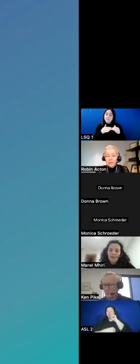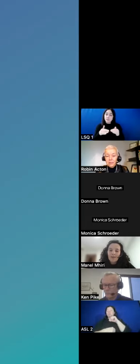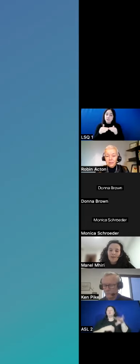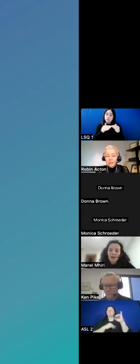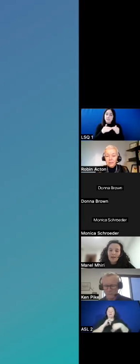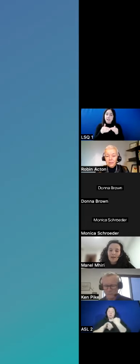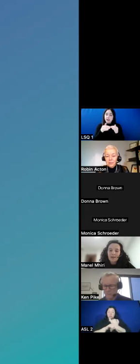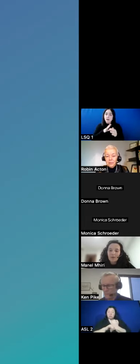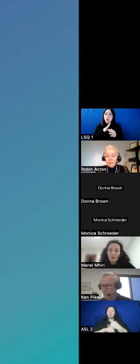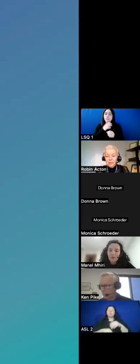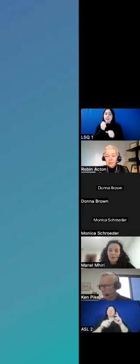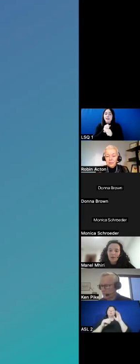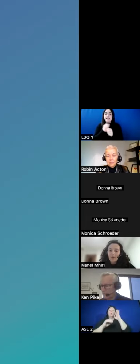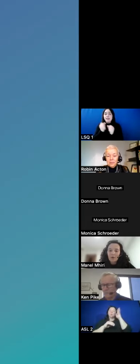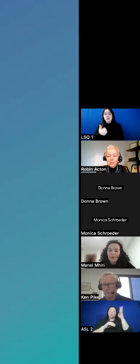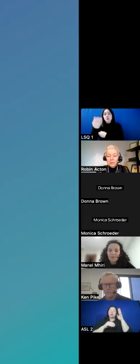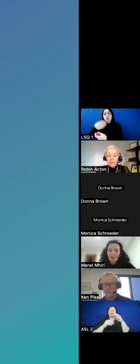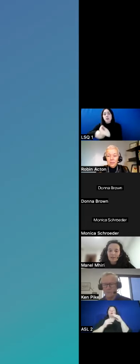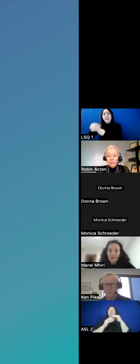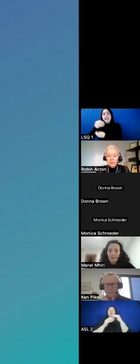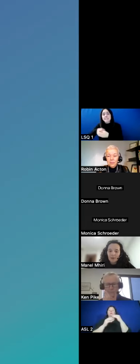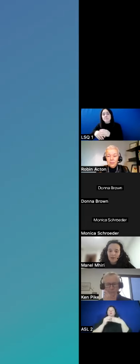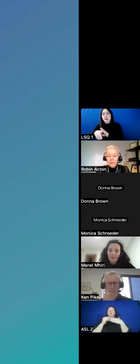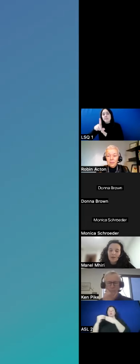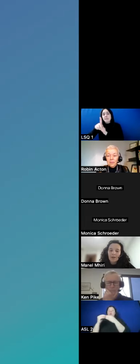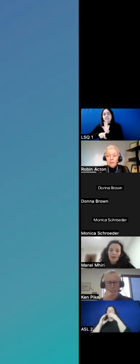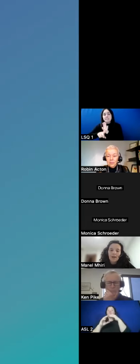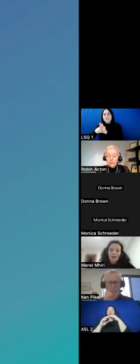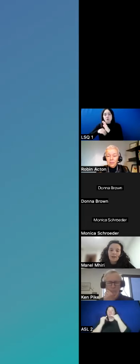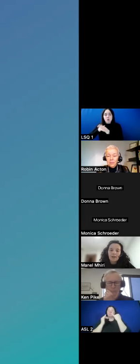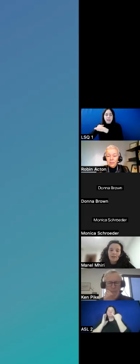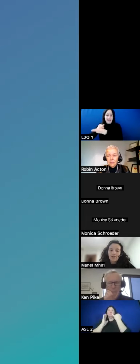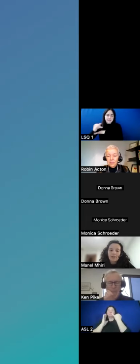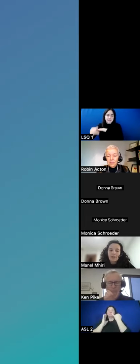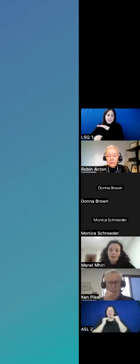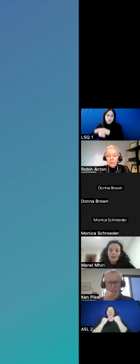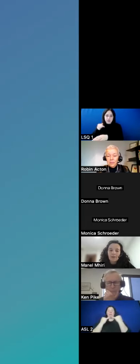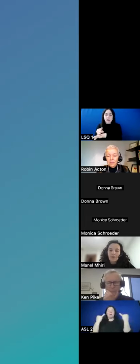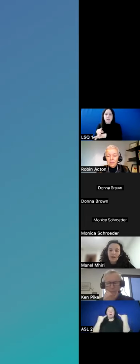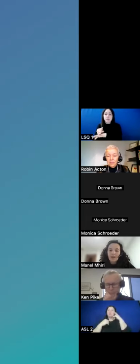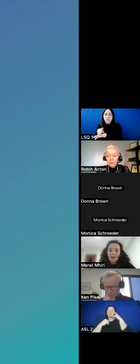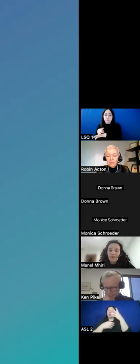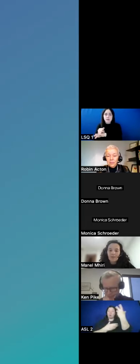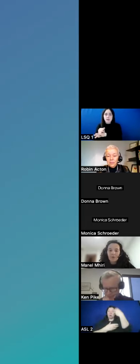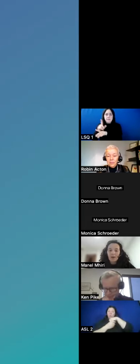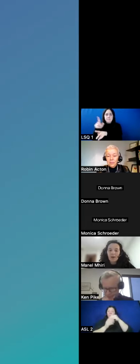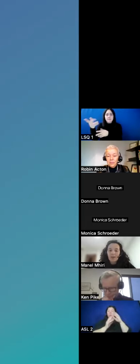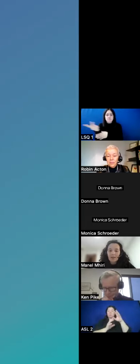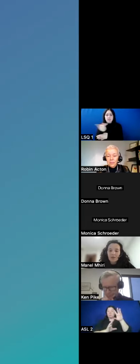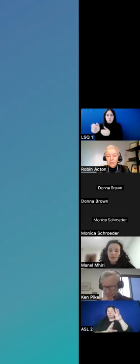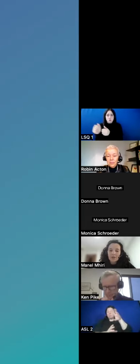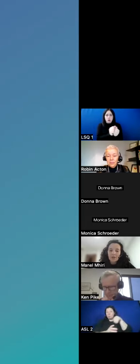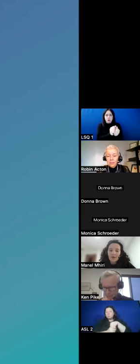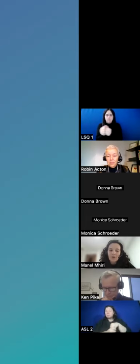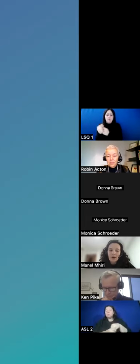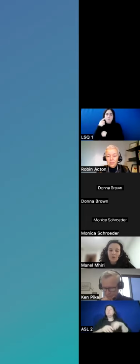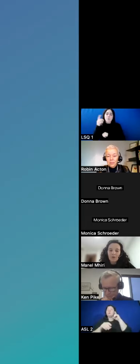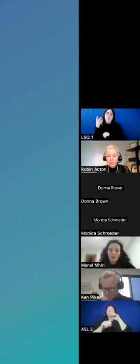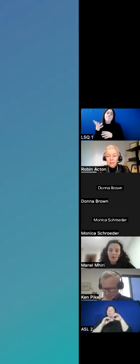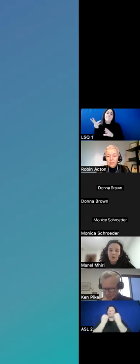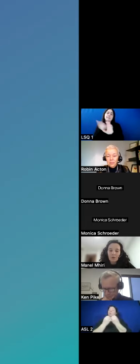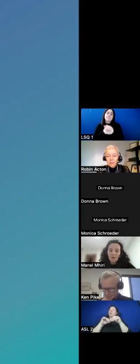Syndrome International pour créer des lignes directrices sur la participation inclusive. Ce